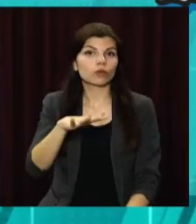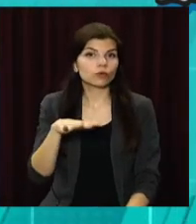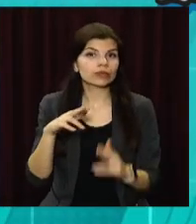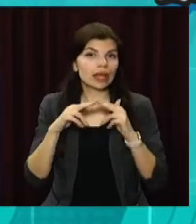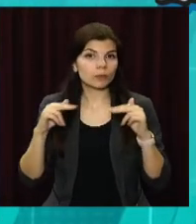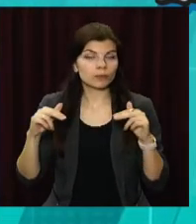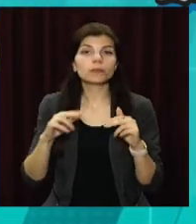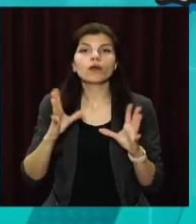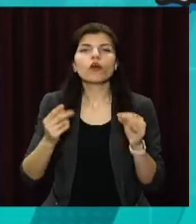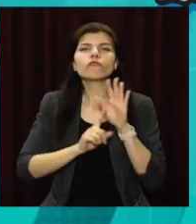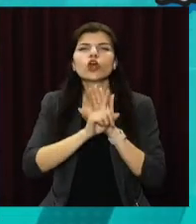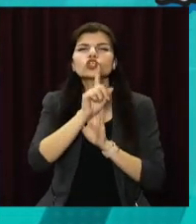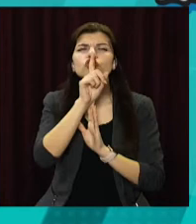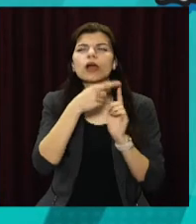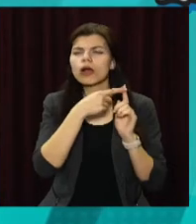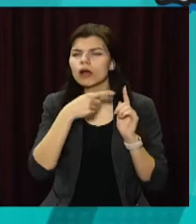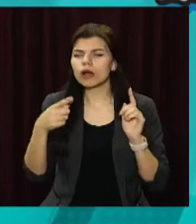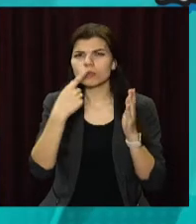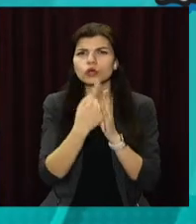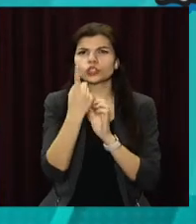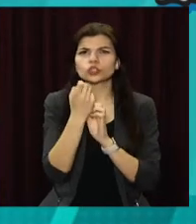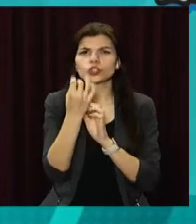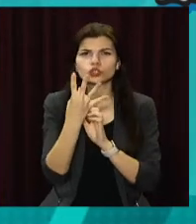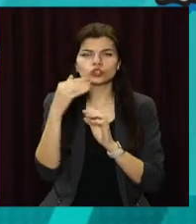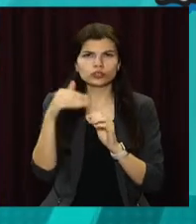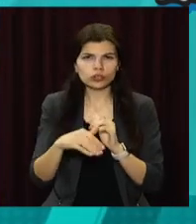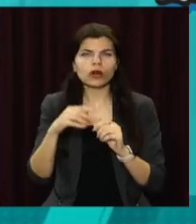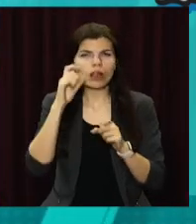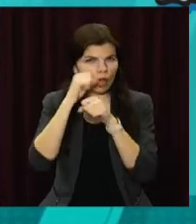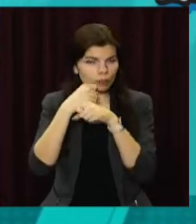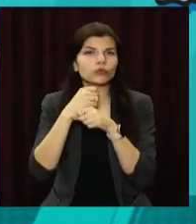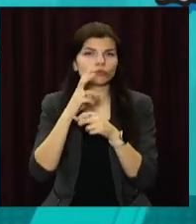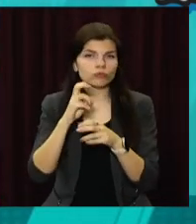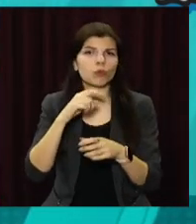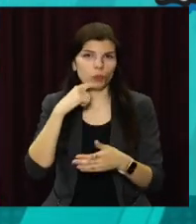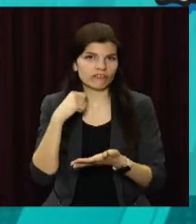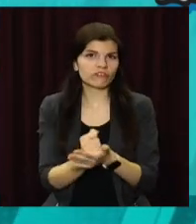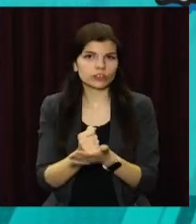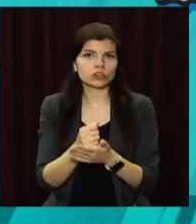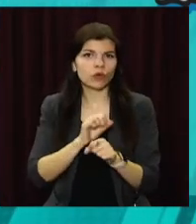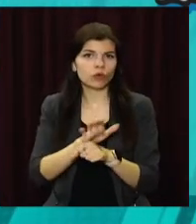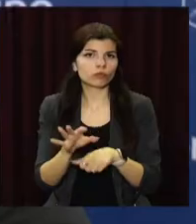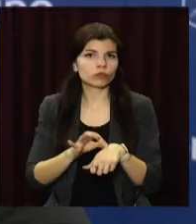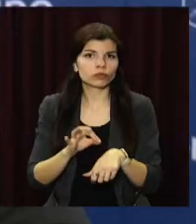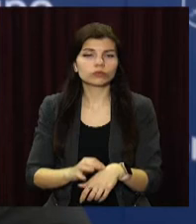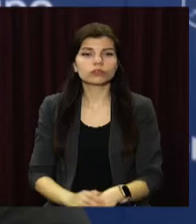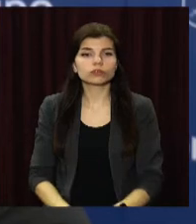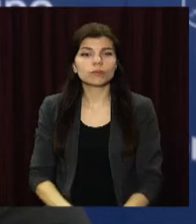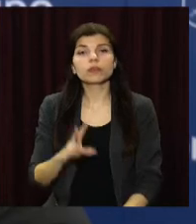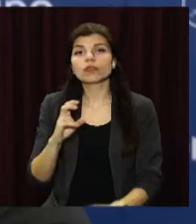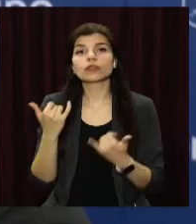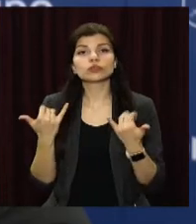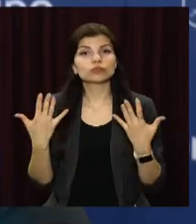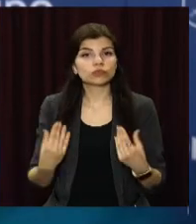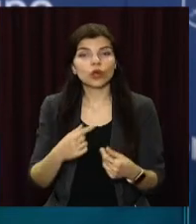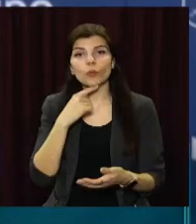від початку пандемії в області майже 114 тисяч лабораторно підтверджених випадків коронавірусу. На сьогоднішній